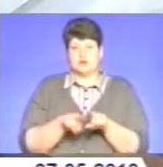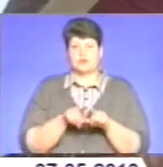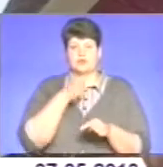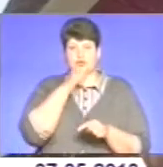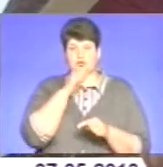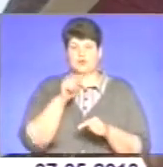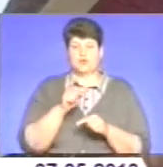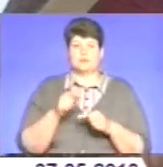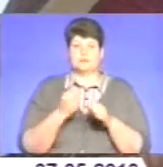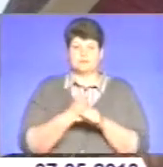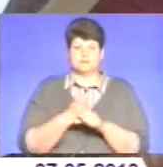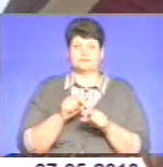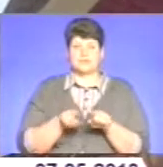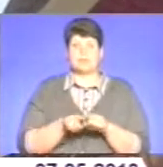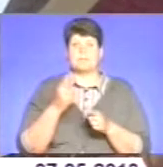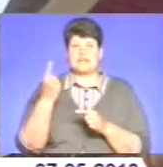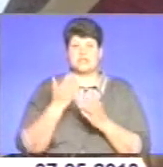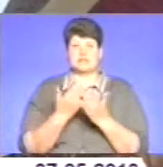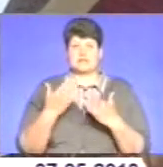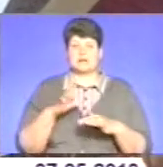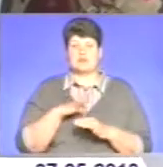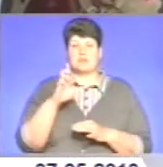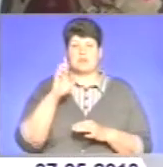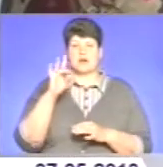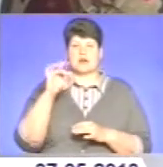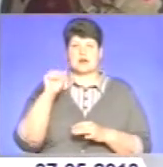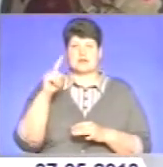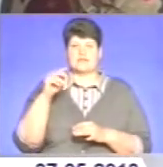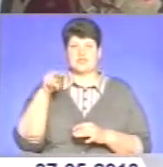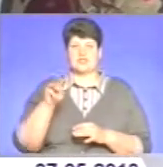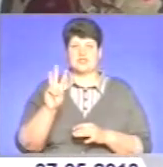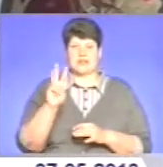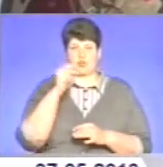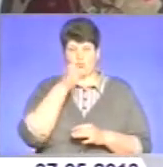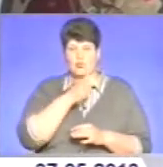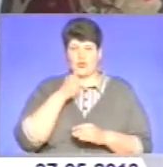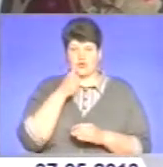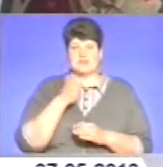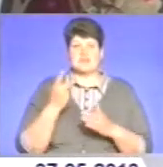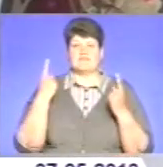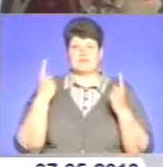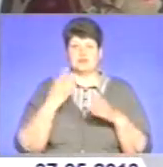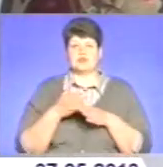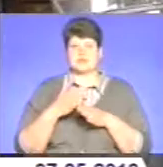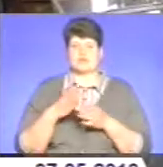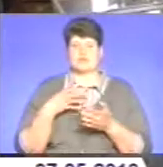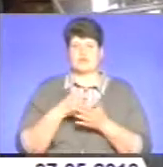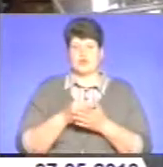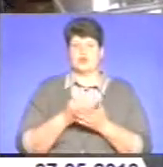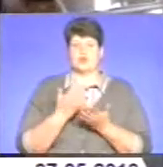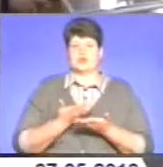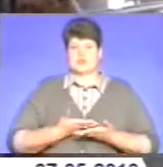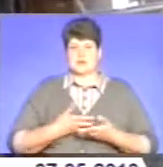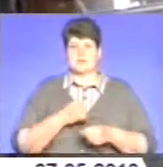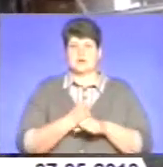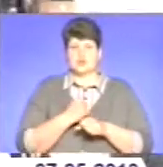персональна виставка пана Володимира експонувалася у Бразилії у 2003 році. Велику частину свого життя працюю з ікони, бо